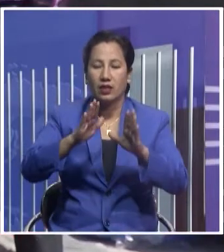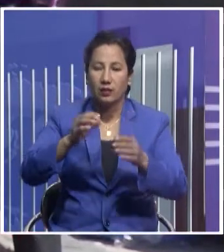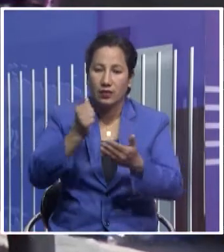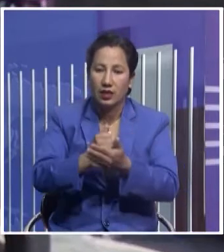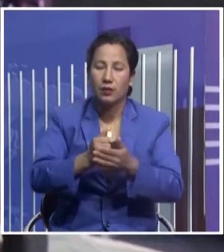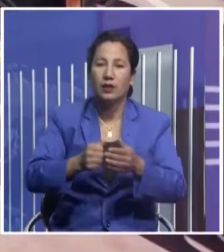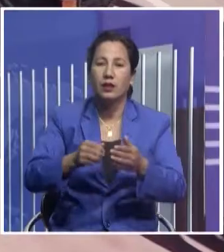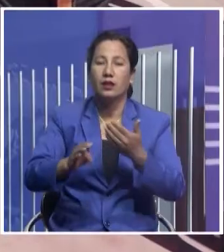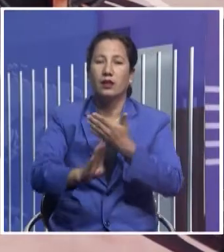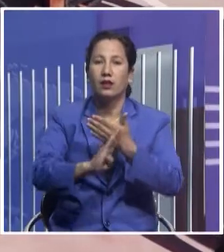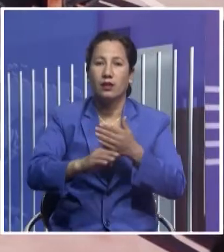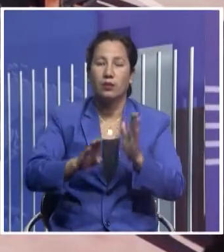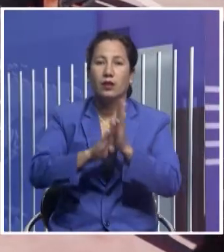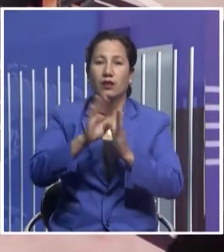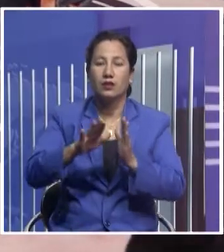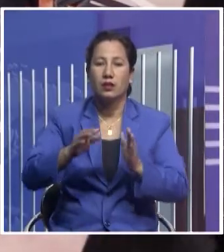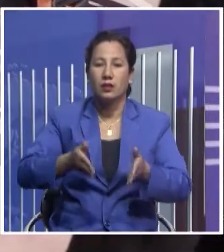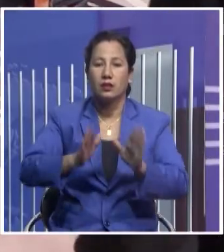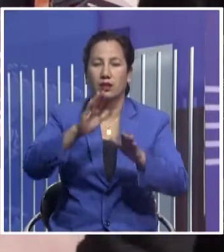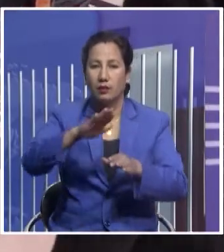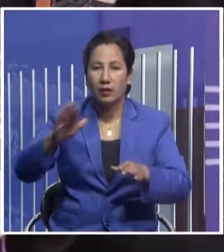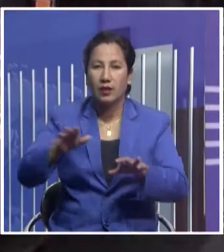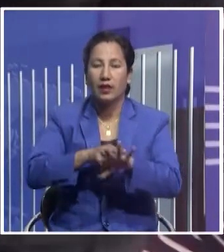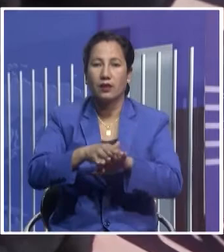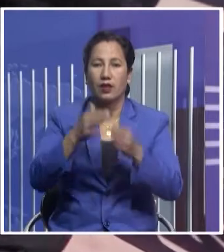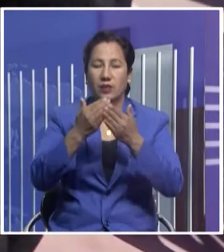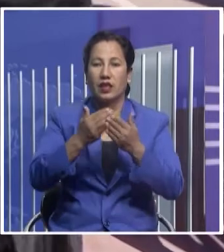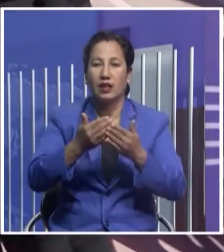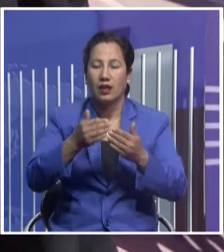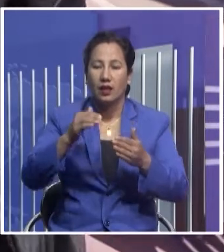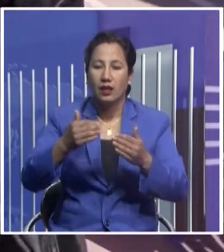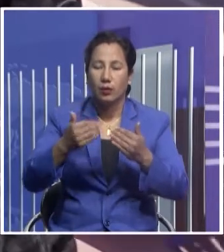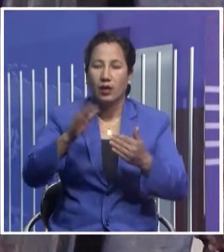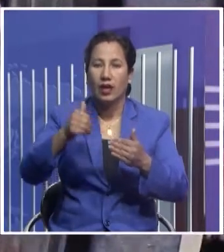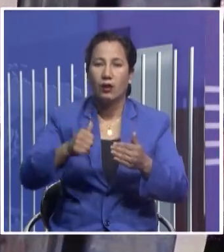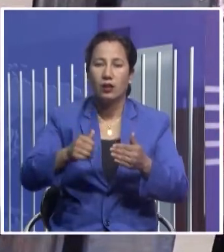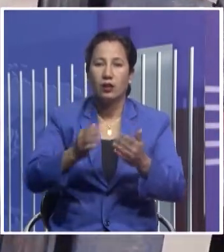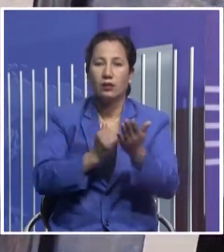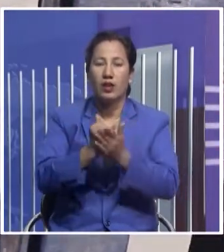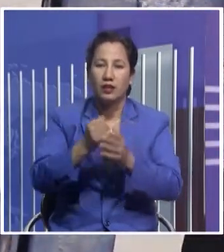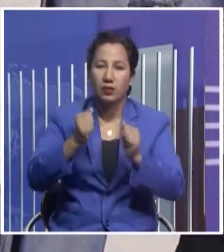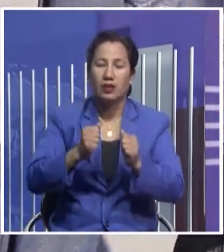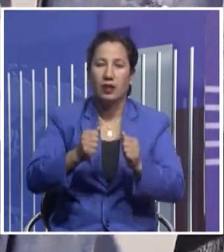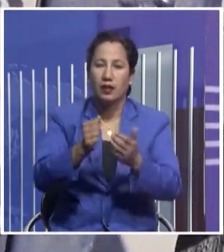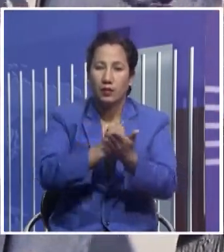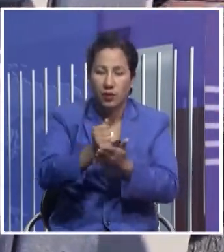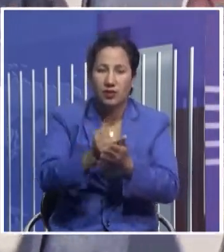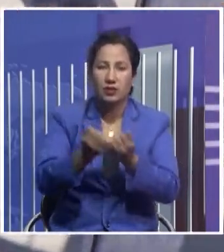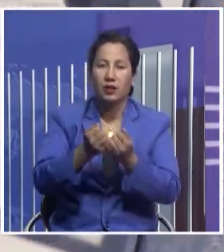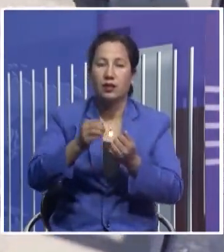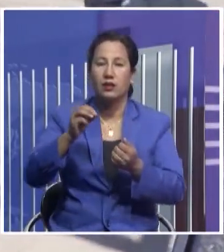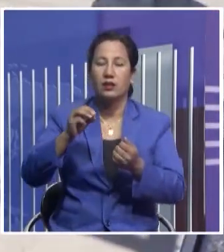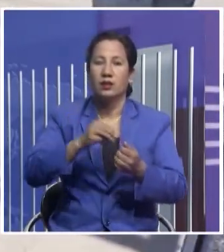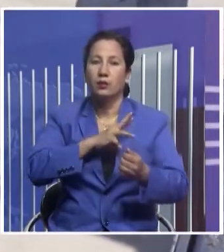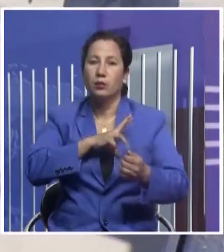क्रम बढ्दै जान थालेको हो। सडक बालबालिकाहरूलाई विद्यालय पढ्न आउने बानी बसाल्नको लागि अधिकतम प्रयास गर्ने महेन्द्र